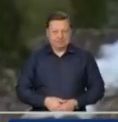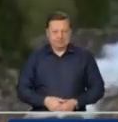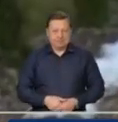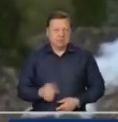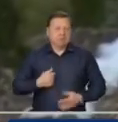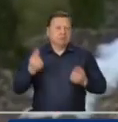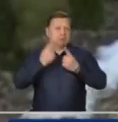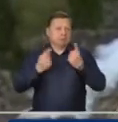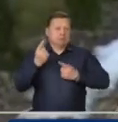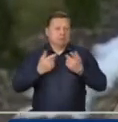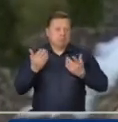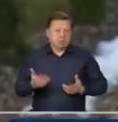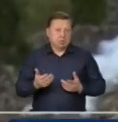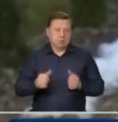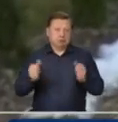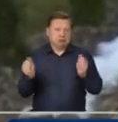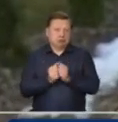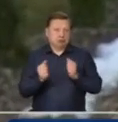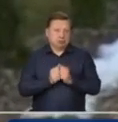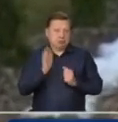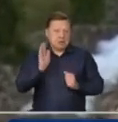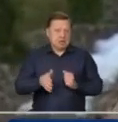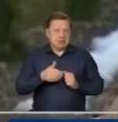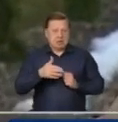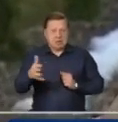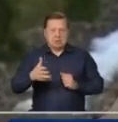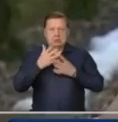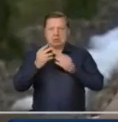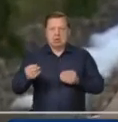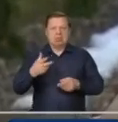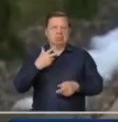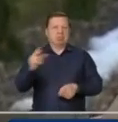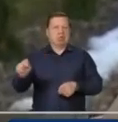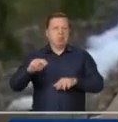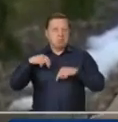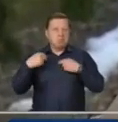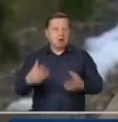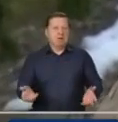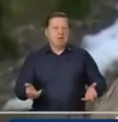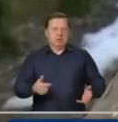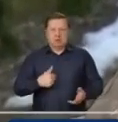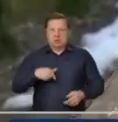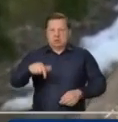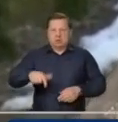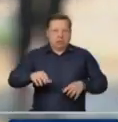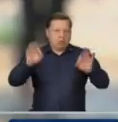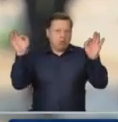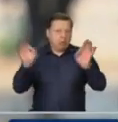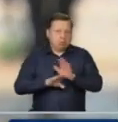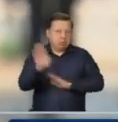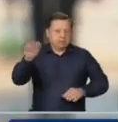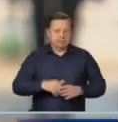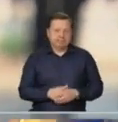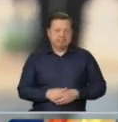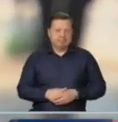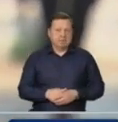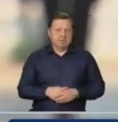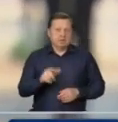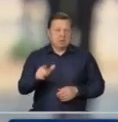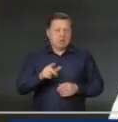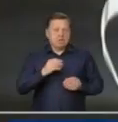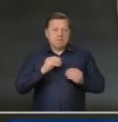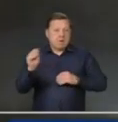Myśleliśmy, że może z zimą to gdzieś zniknie, ale niestety wraca i to u nas to już w ogóle w strasznym tempie. Najwyższy współczynnik